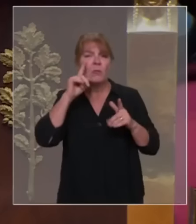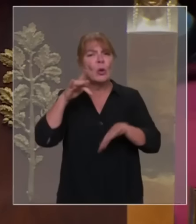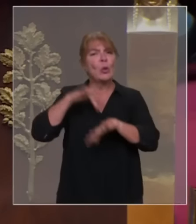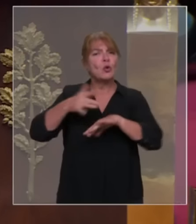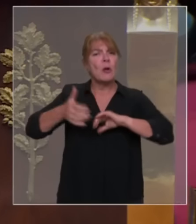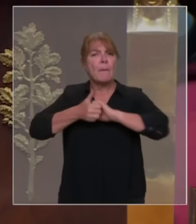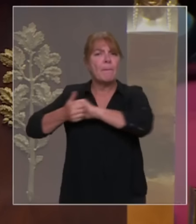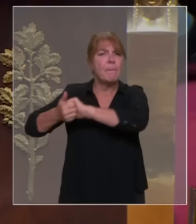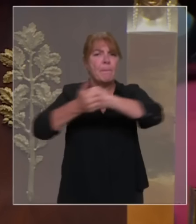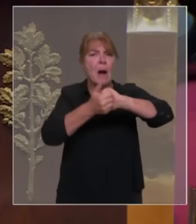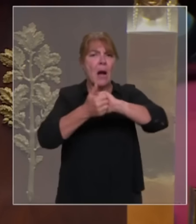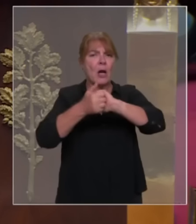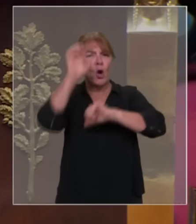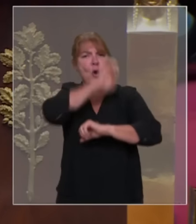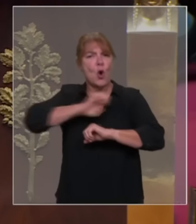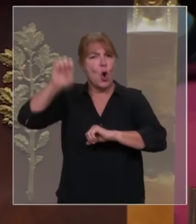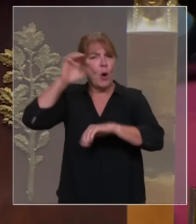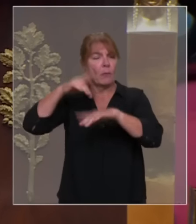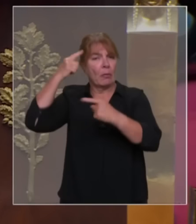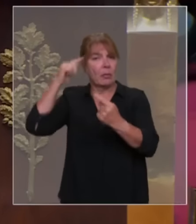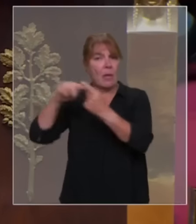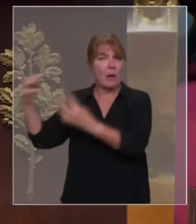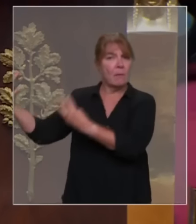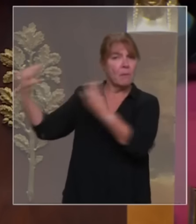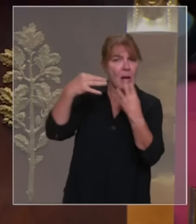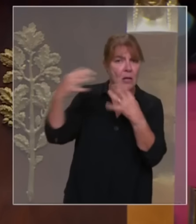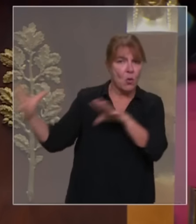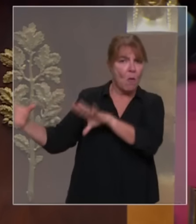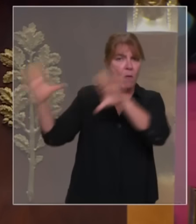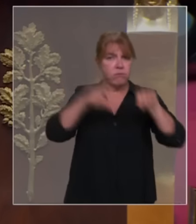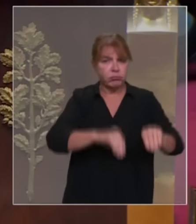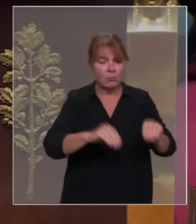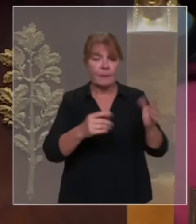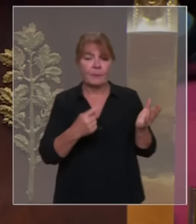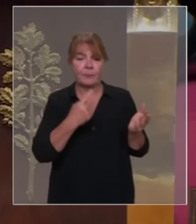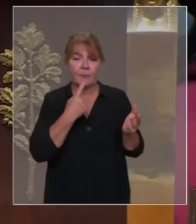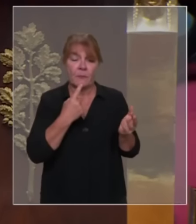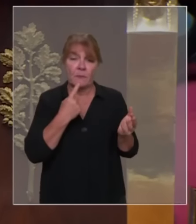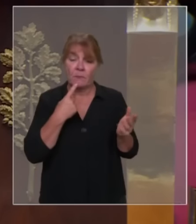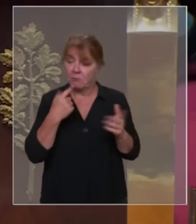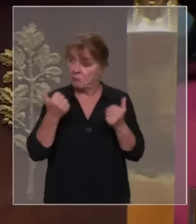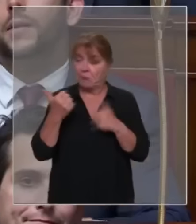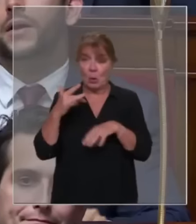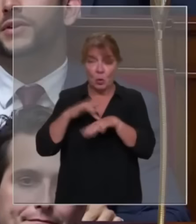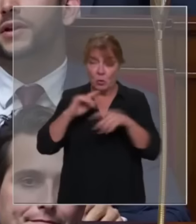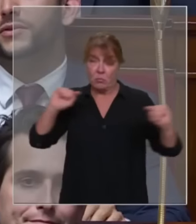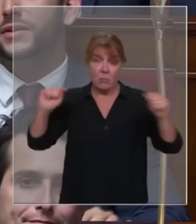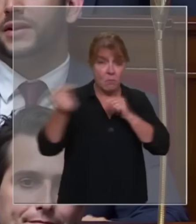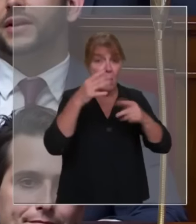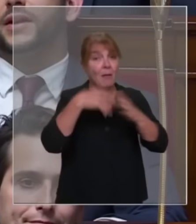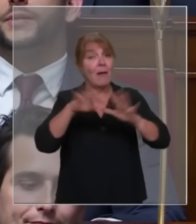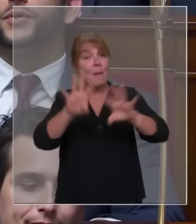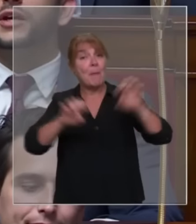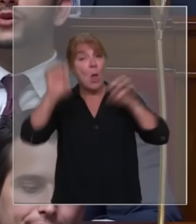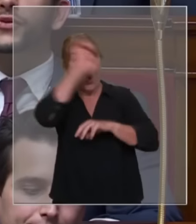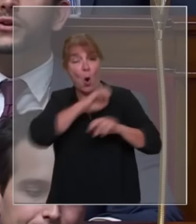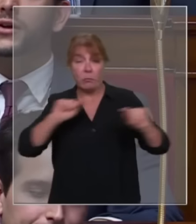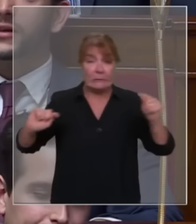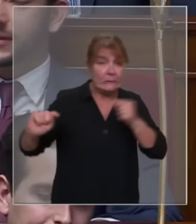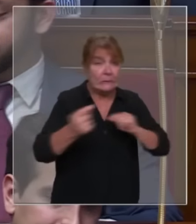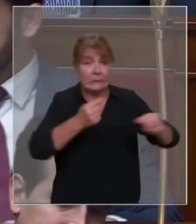de la migration et l'asile, qui a été utilement adopté après de longs débats au Parlement et au Conseil des